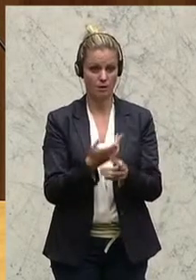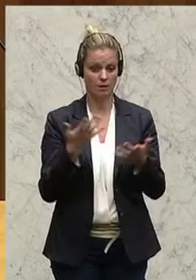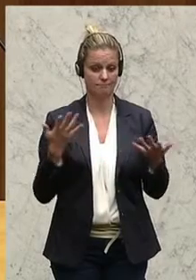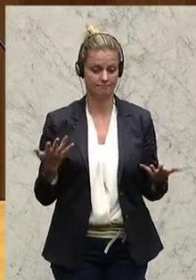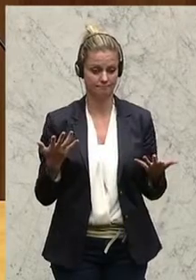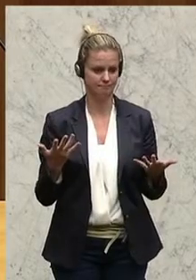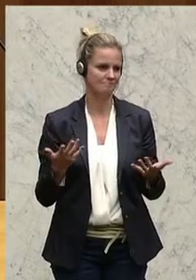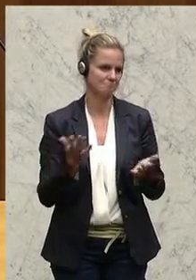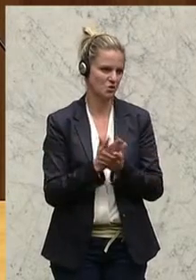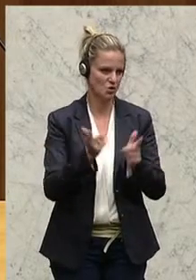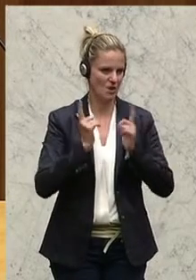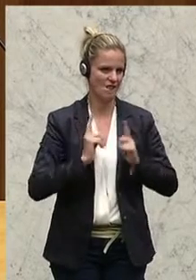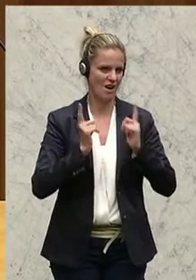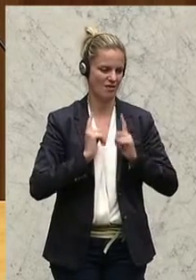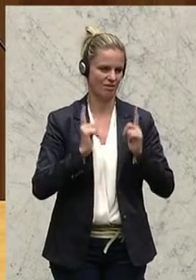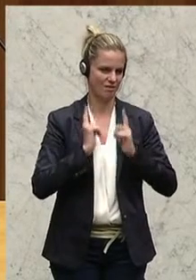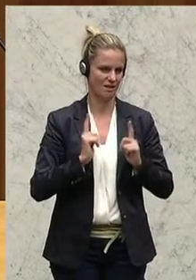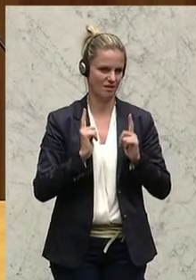wie erwartet, langsamer